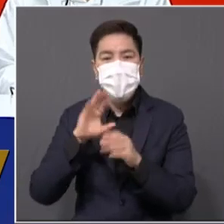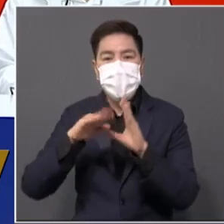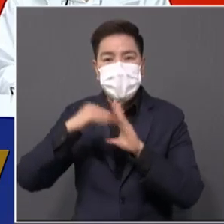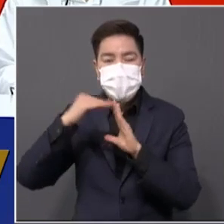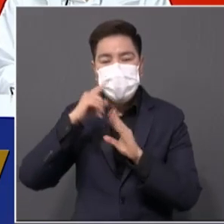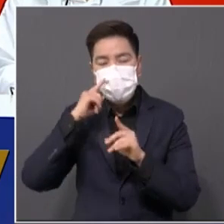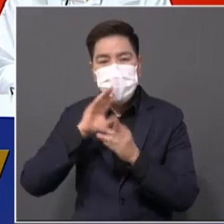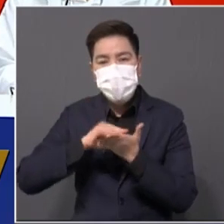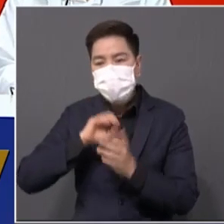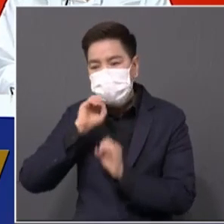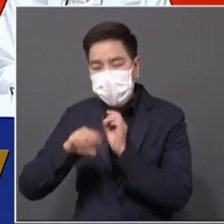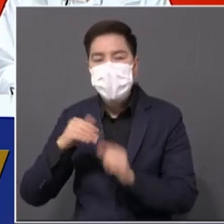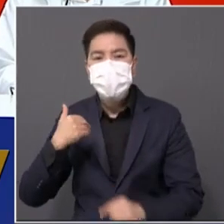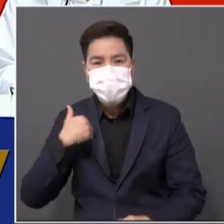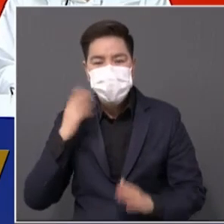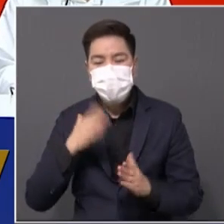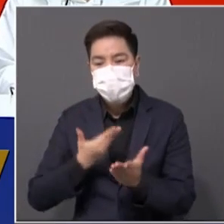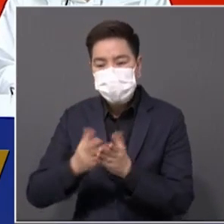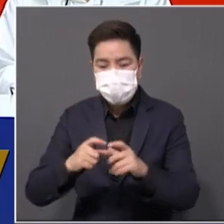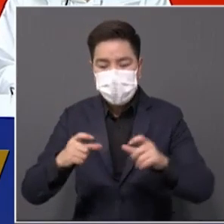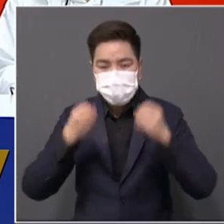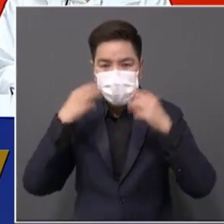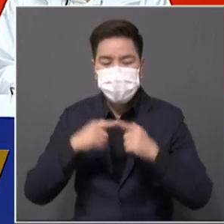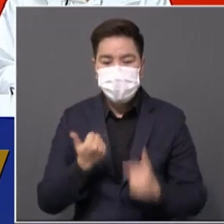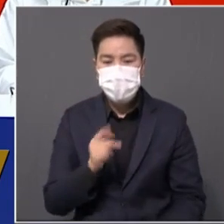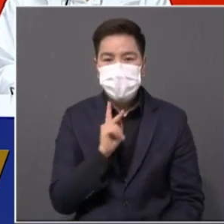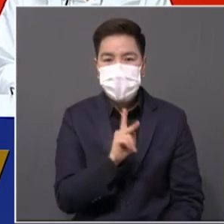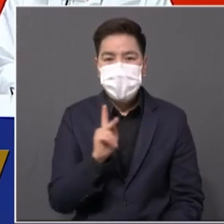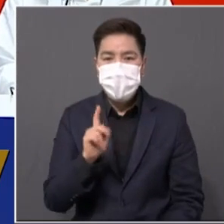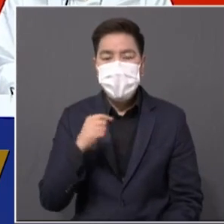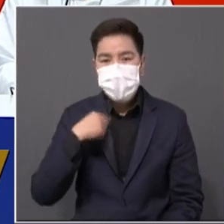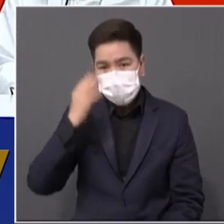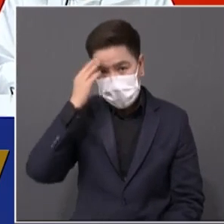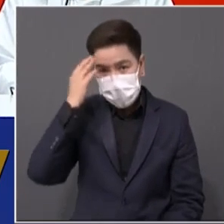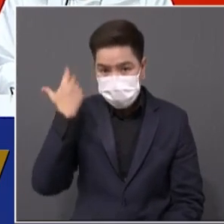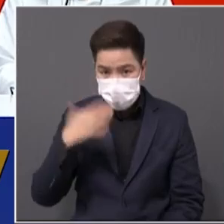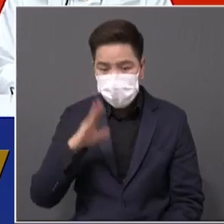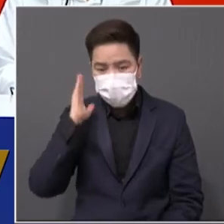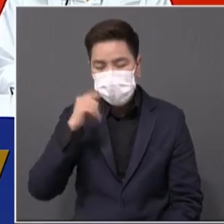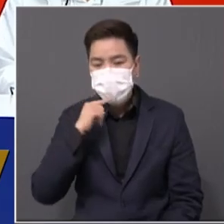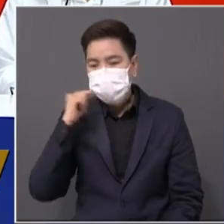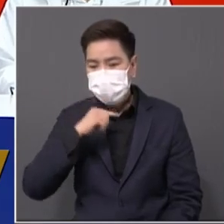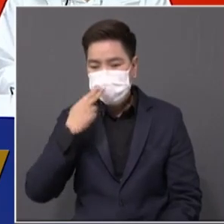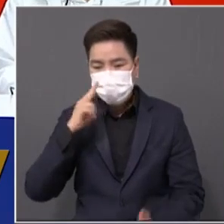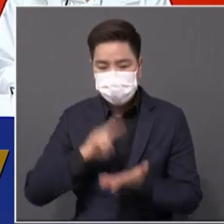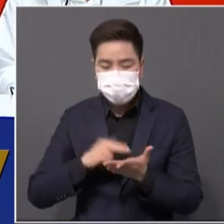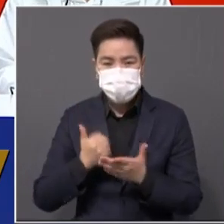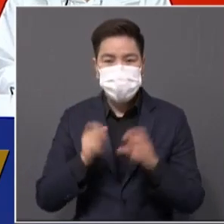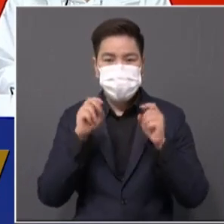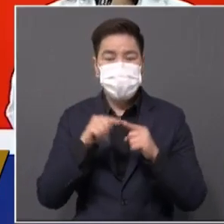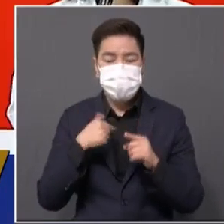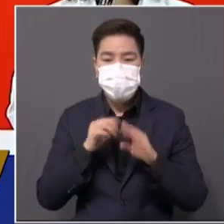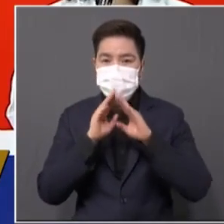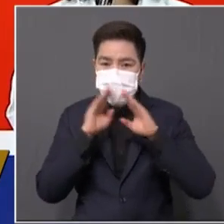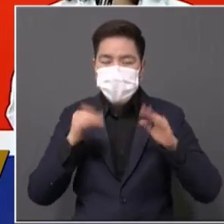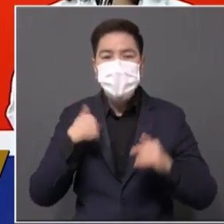ภาคเหนือเนี่ยส่งข้อมูลเพิ่มเติมเข้ามาให้ทางกกตเองทราบเรื่องนะก็มีหนังสือมาถึงตัวเองที่ได้เปิดประเด็นนี้